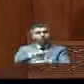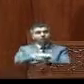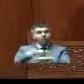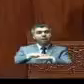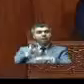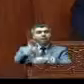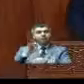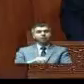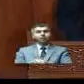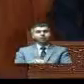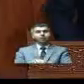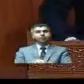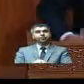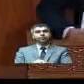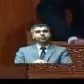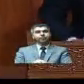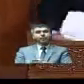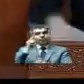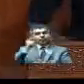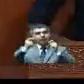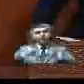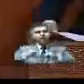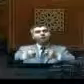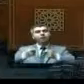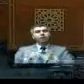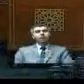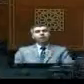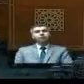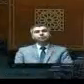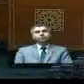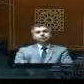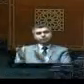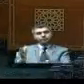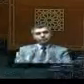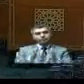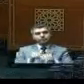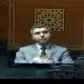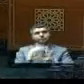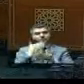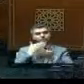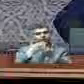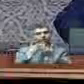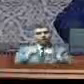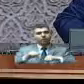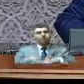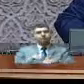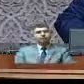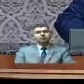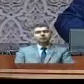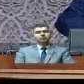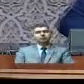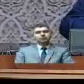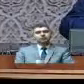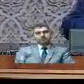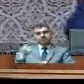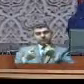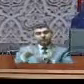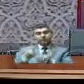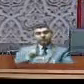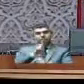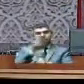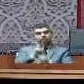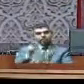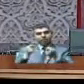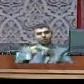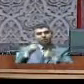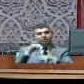الساكنة والتخفيف من آثار الأحوال الجوية من إدارة ترابية ومصالح أمنية من درك ملكي ووقاية